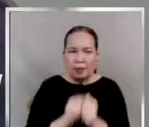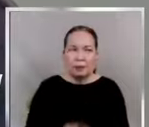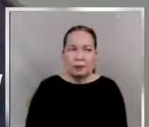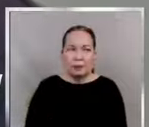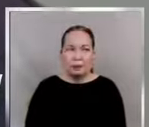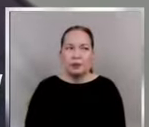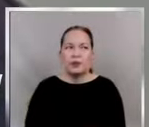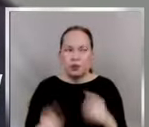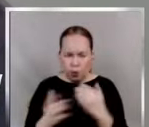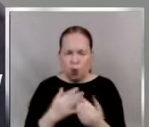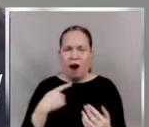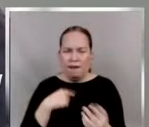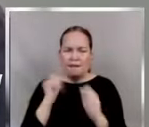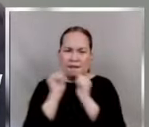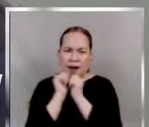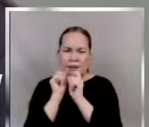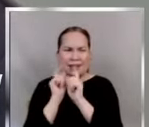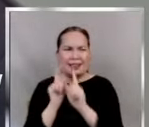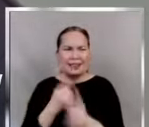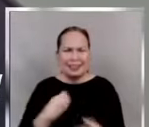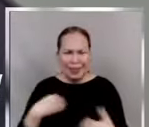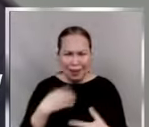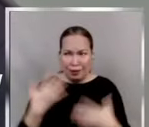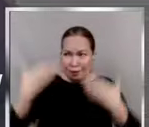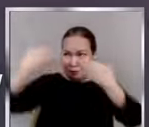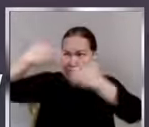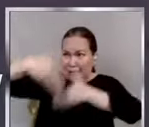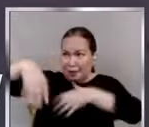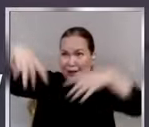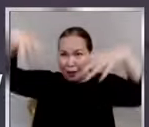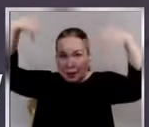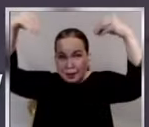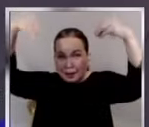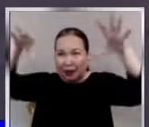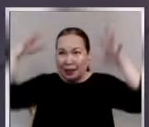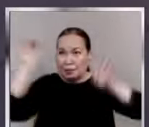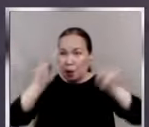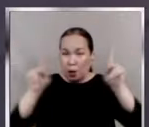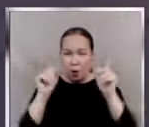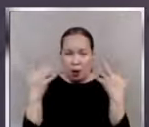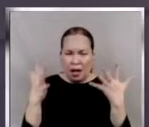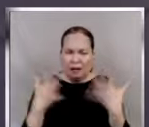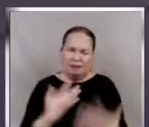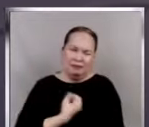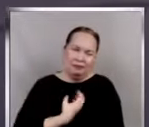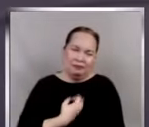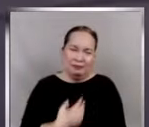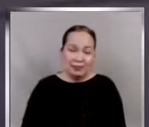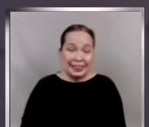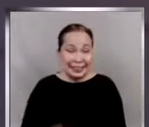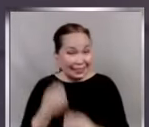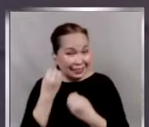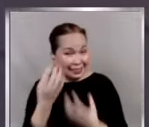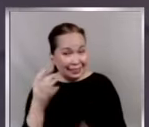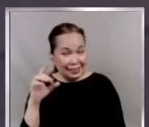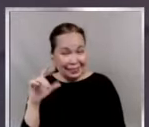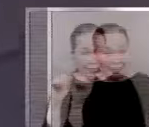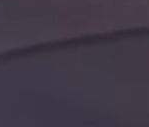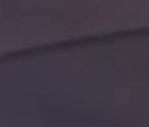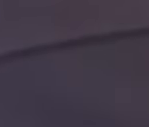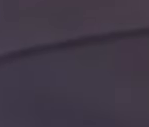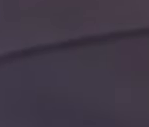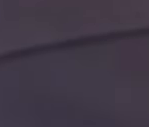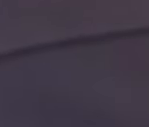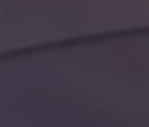ho. Nakatakot kasi gabi na tapos wala pang tao, di ba? Lars Santiago, updated sa